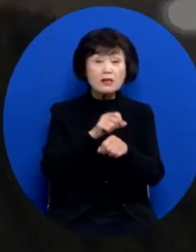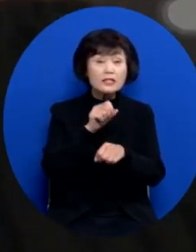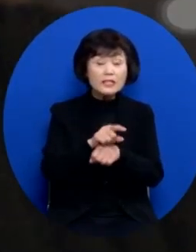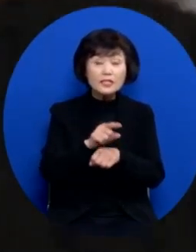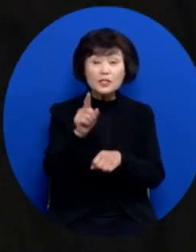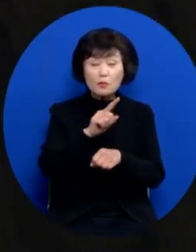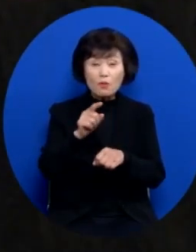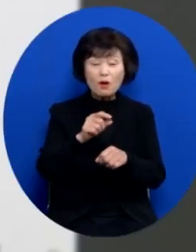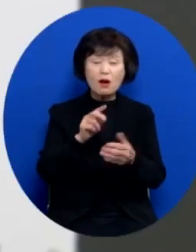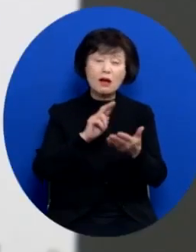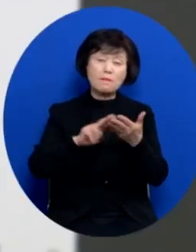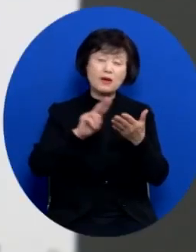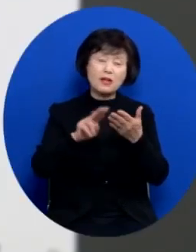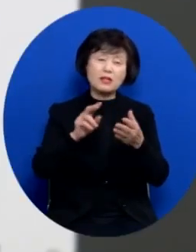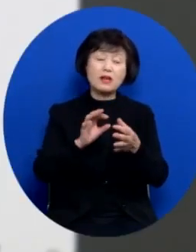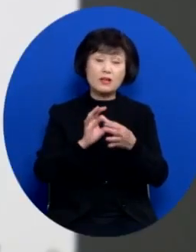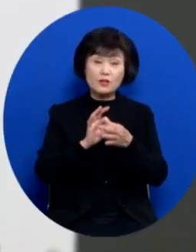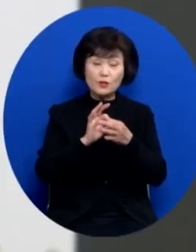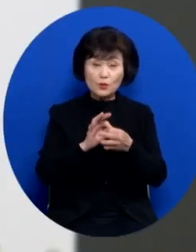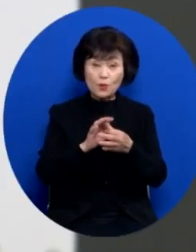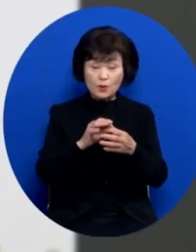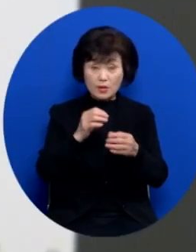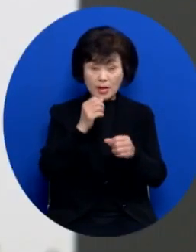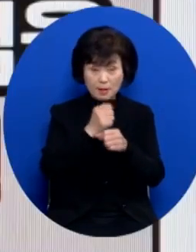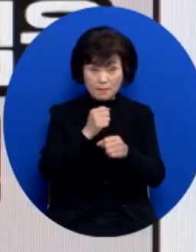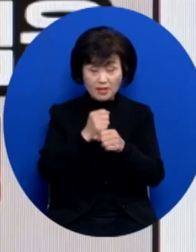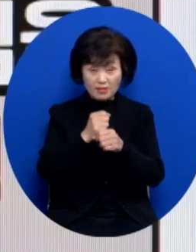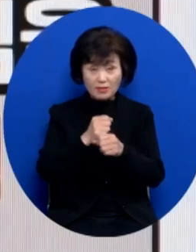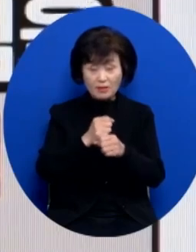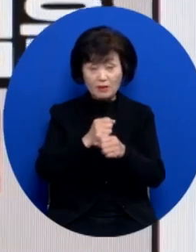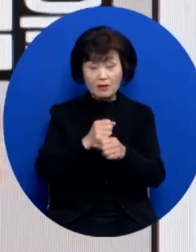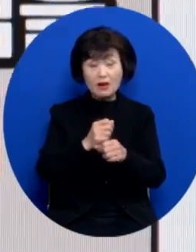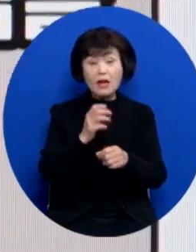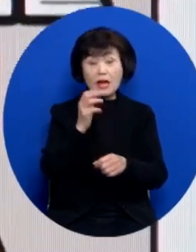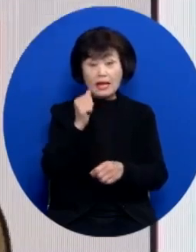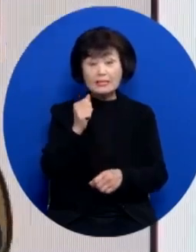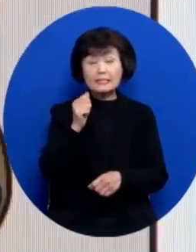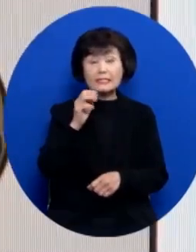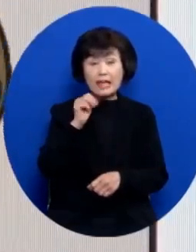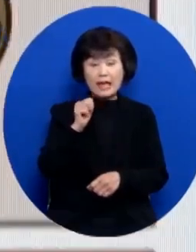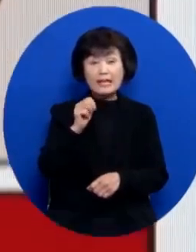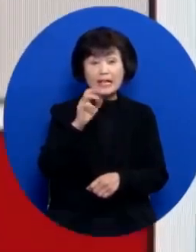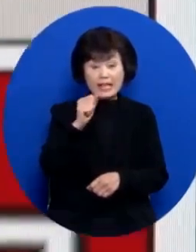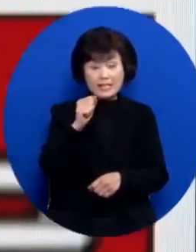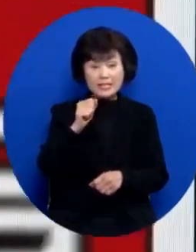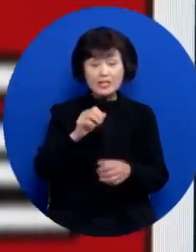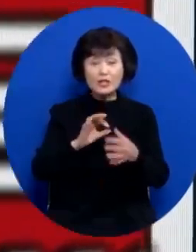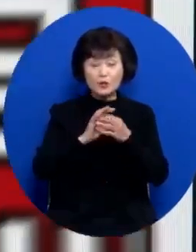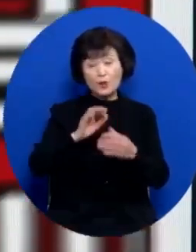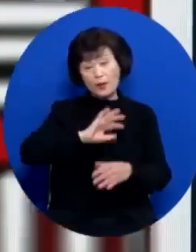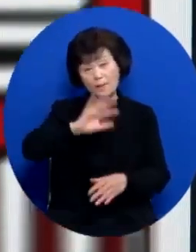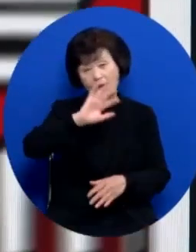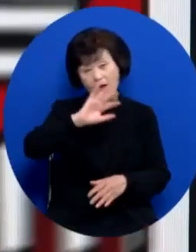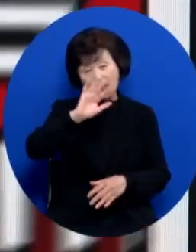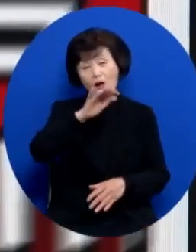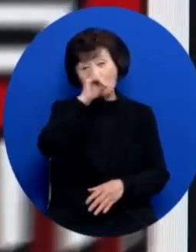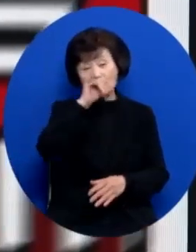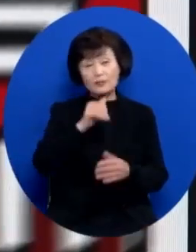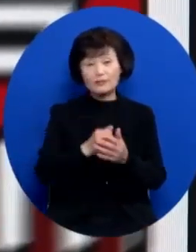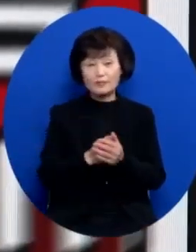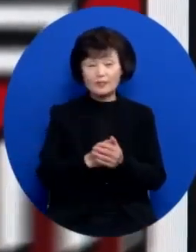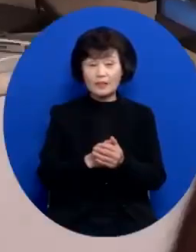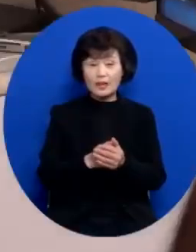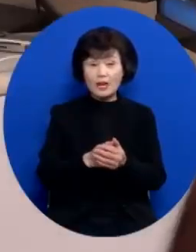만화로 제작해 SNS에 게시하고 있는 젊은 세대들로 구성된 기독교 커뮤니티입니다.